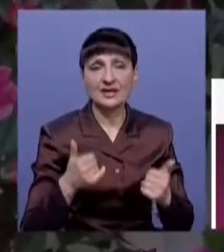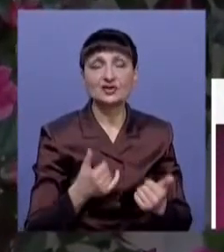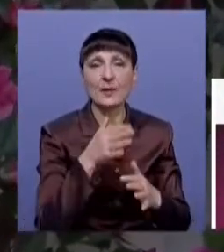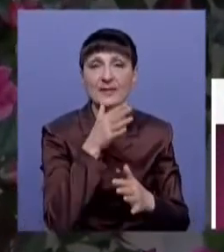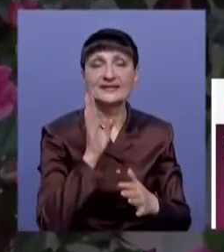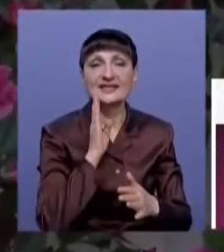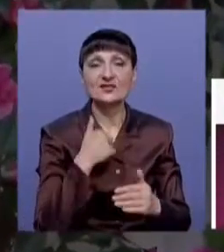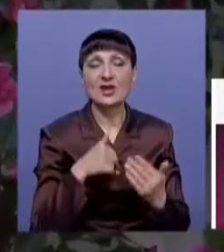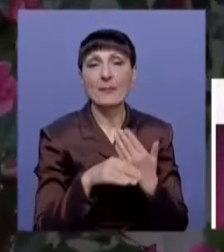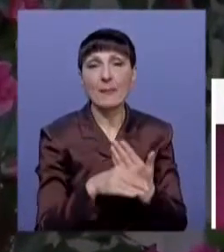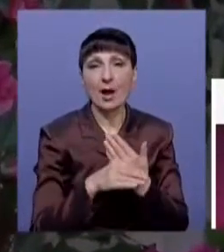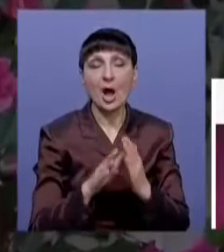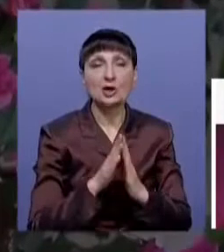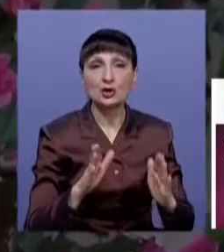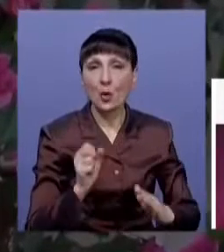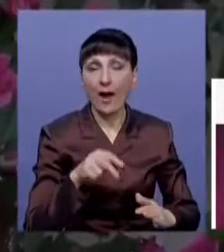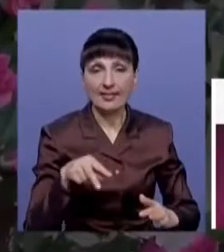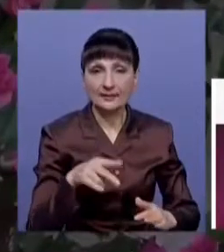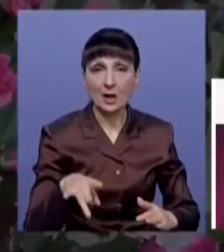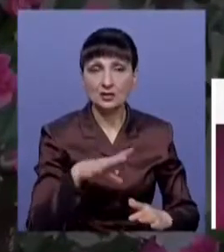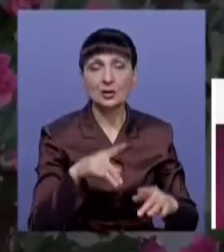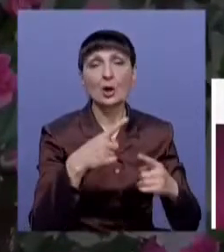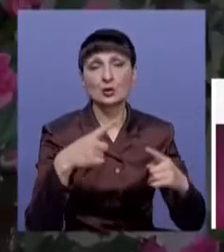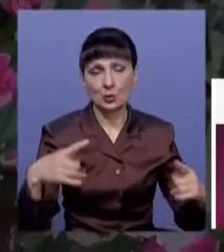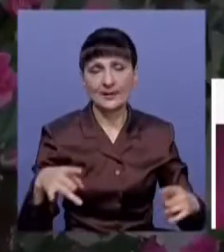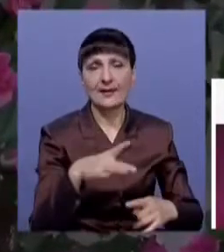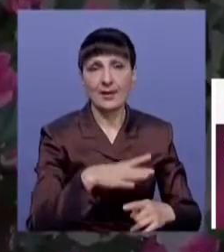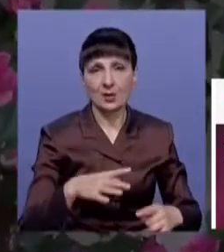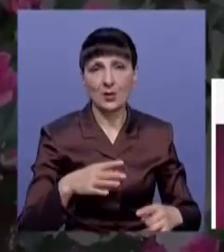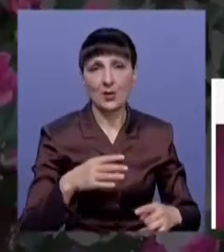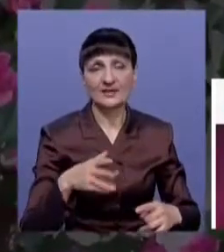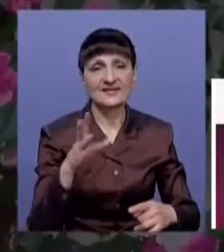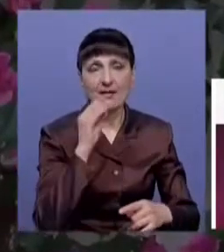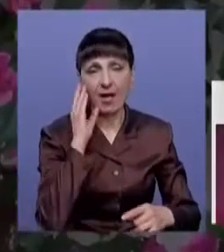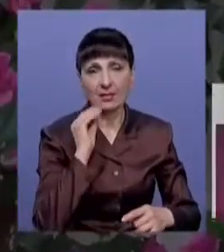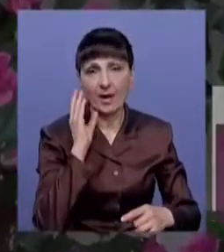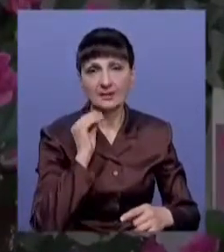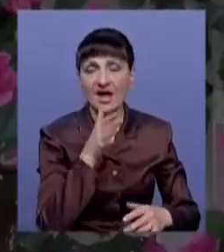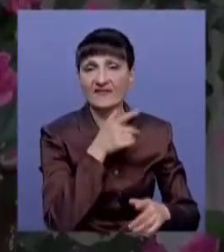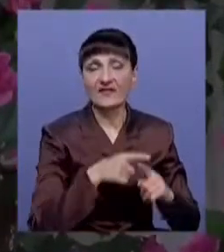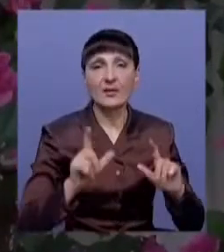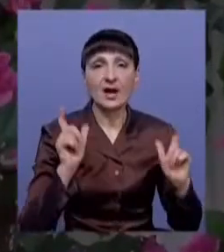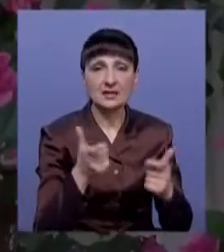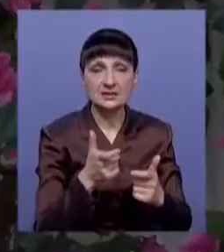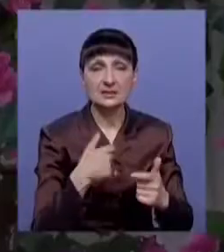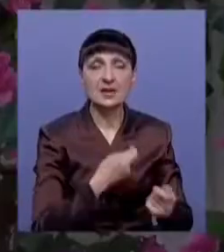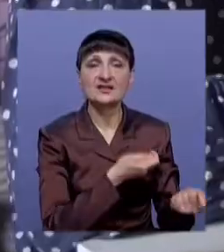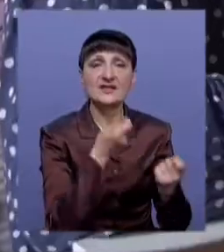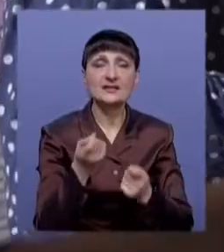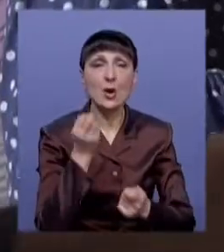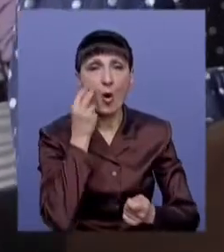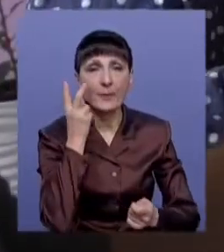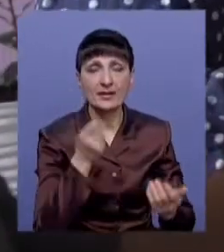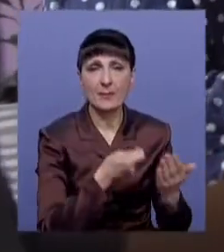и девочкам помогает около тоска района со всеми посеял маты во время каротина развозили обеды помогали